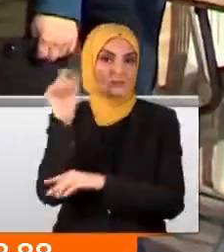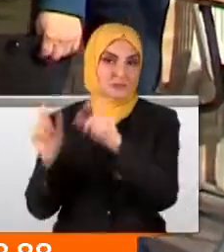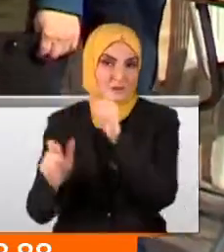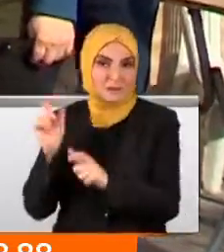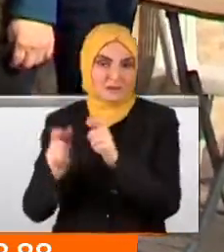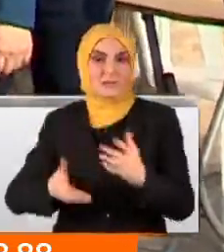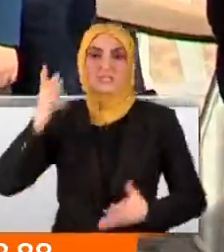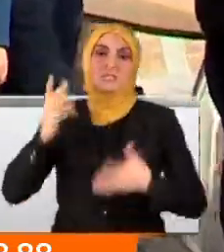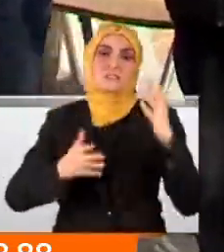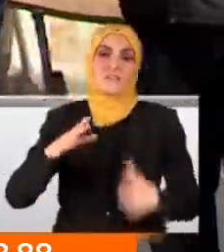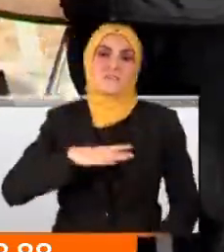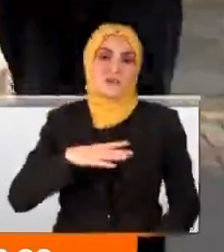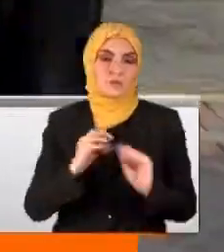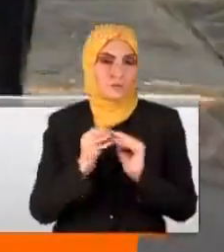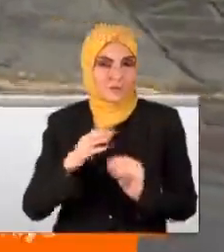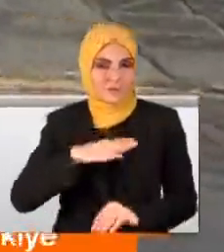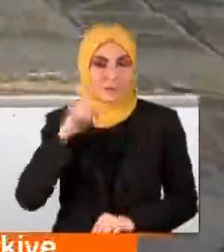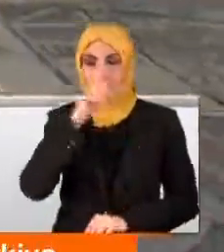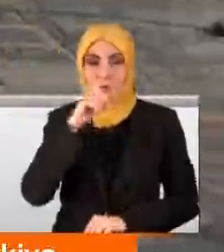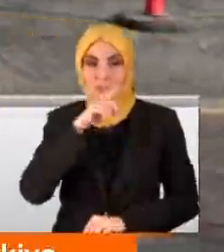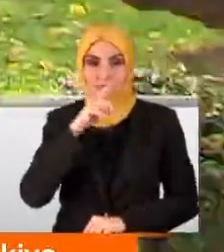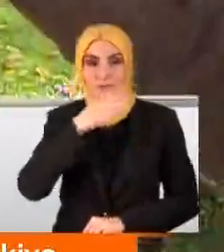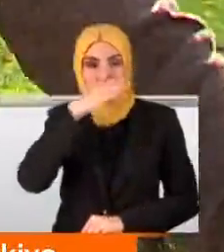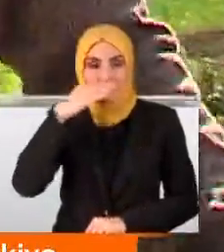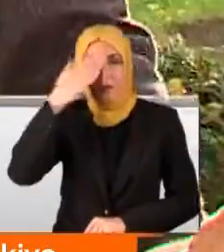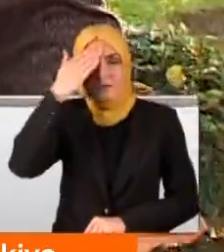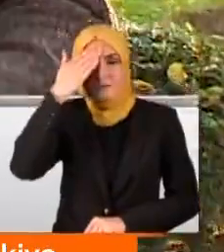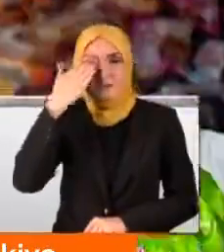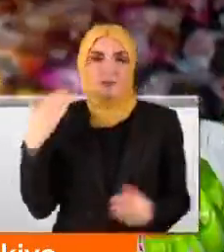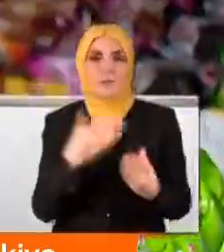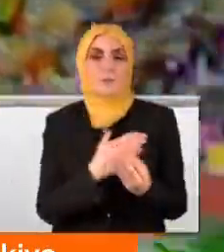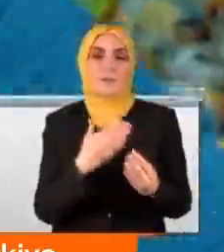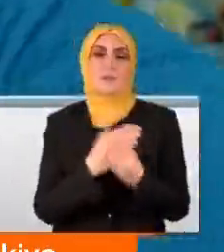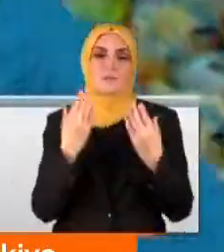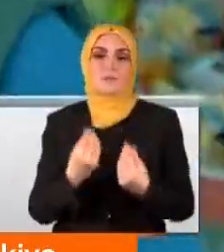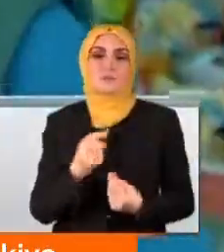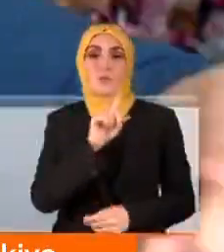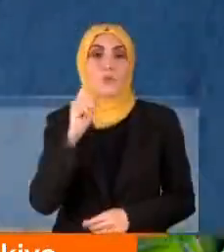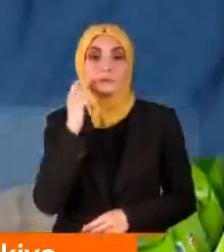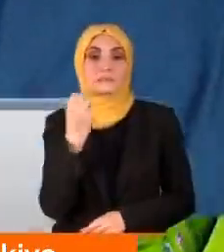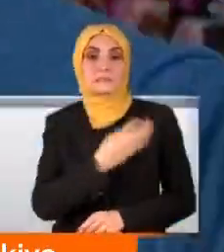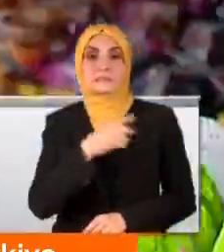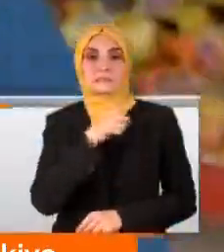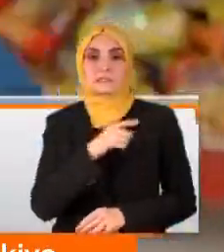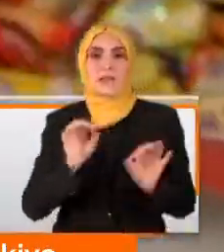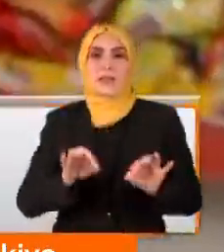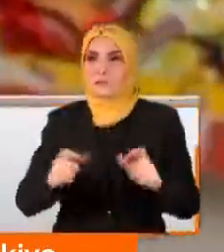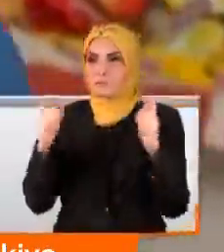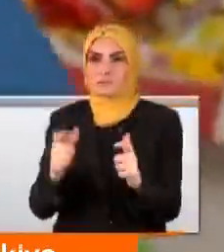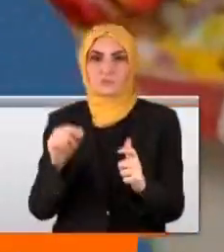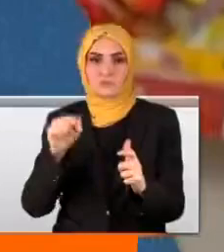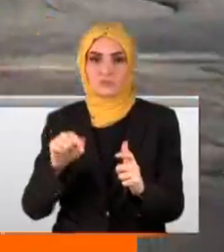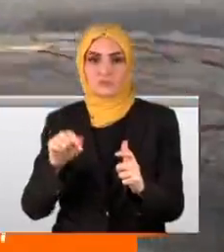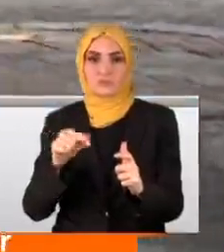ediyorlar. Nedeni ise mahallelerine dadanan madde bağımlıları. 10 tane tinerci var. Tinerciler hep burada zaten. Bir o tarafa, bir o tarafa, bir de